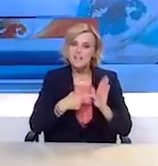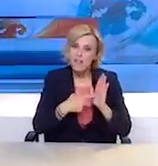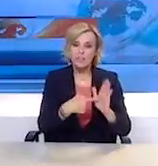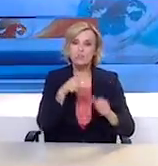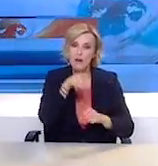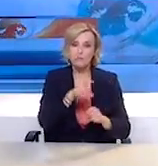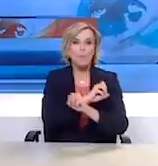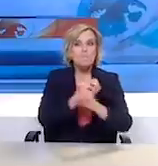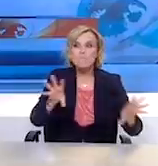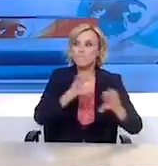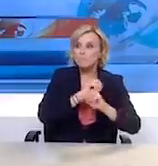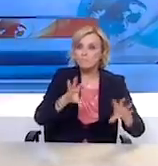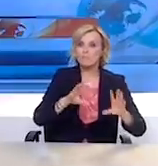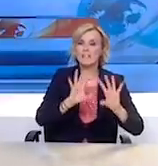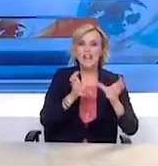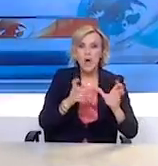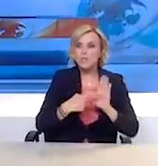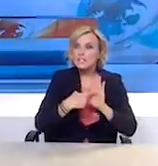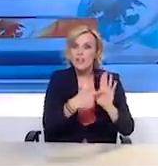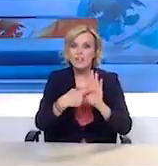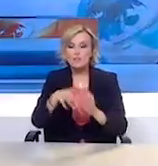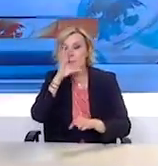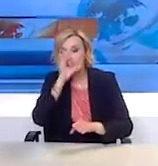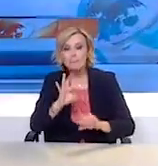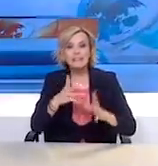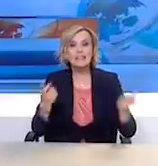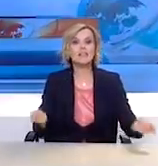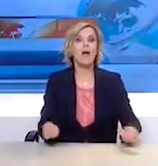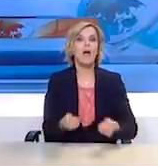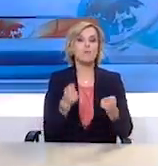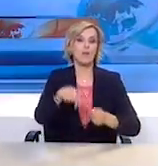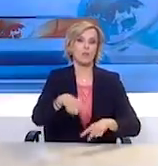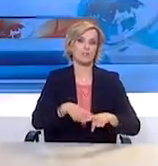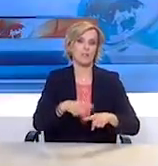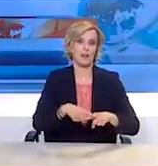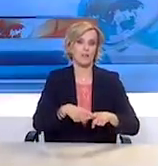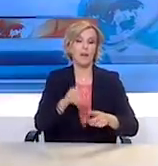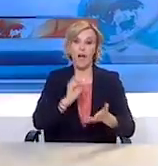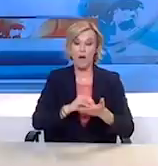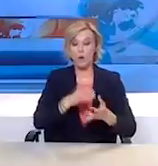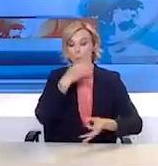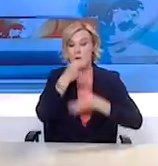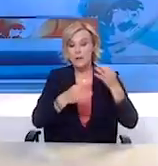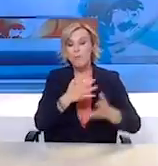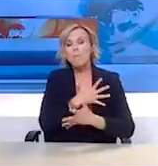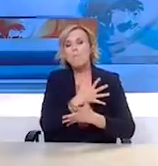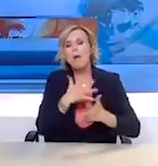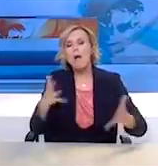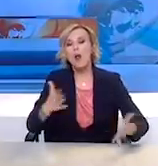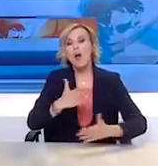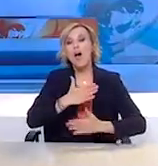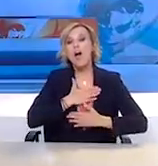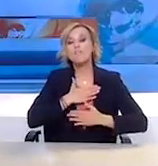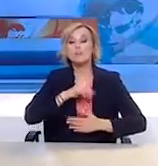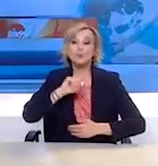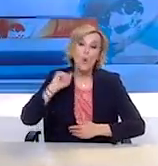της Γενικής Γραμματείας Πολιτικής Προστασίας. Μια αποτύπωση της πραγματικότητας και ταυτόχρονα ένα μεγάλο ευχαριστώ σε όλους τους Έλληνες που στεκόμαστε στο